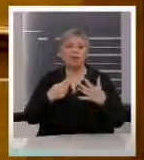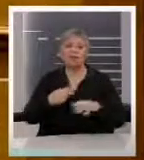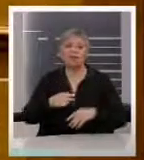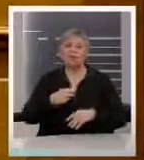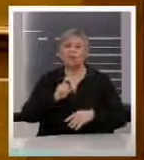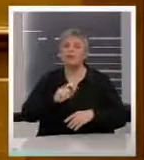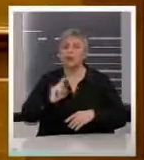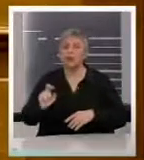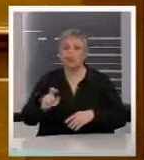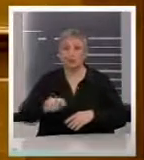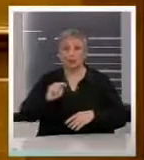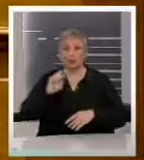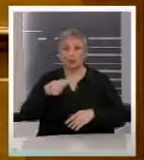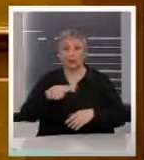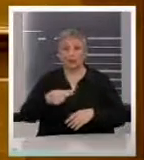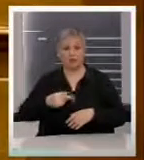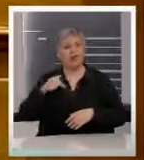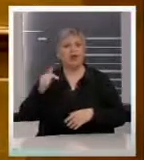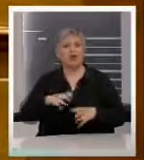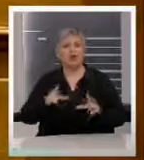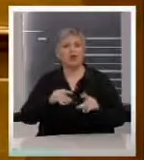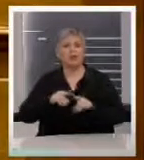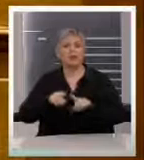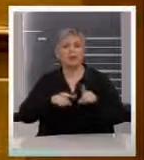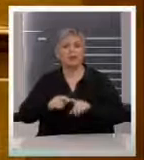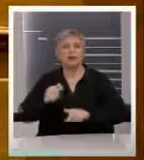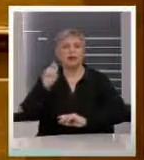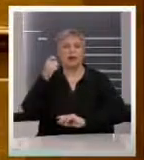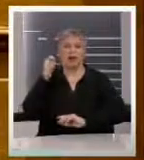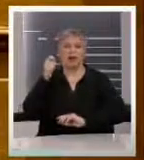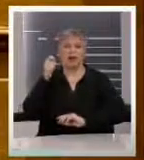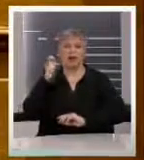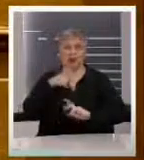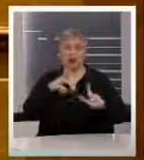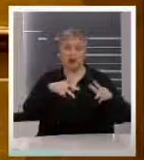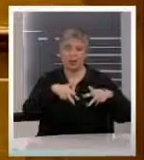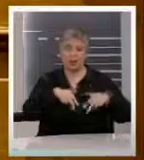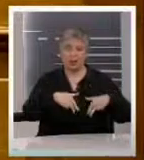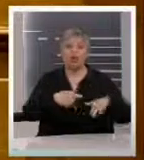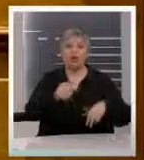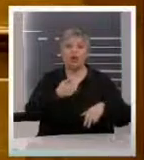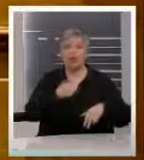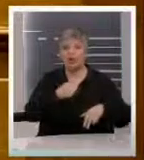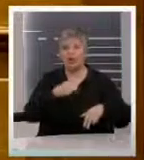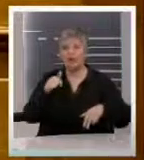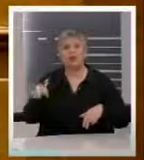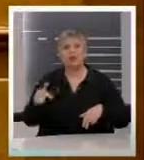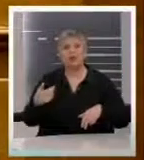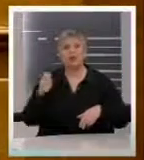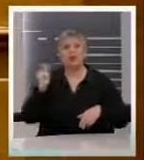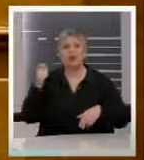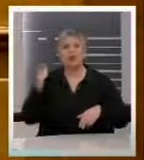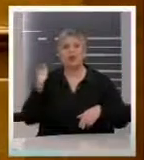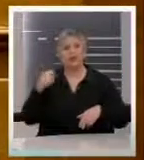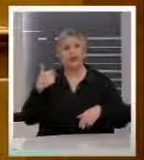της καταναλωτικής ηλεκτρικής ενέργειας κατόπιν συμφωνίας μεταξύ του Υπουργείου Οικονομικών και της εταιρείας ΔΕΗ για παροχή σχετικής έκπτωσης στα